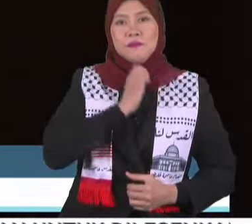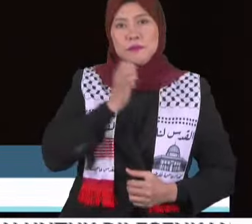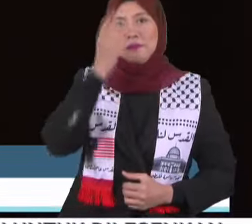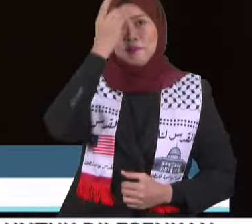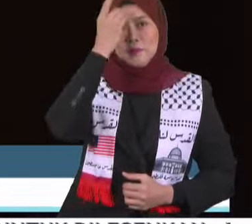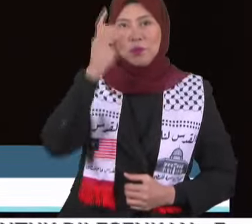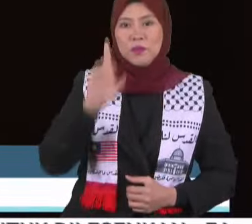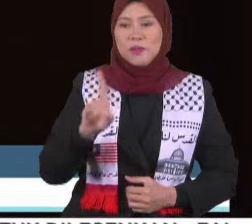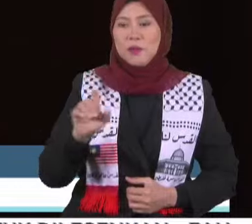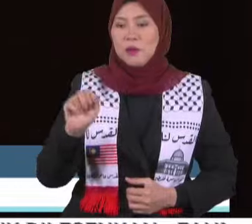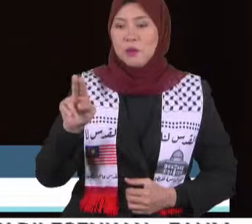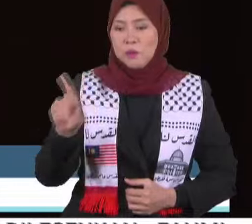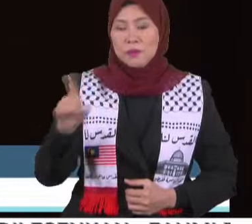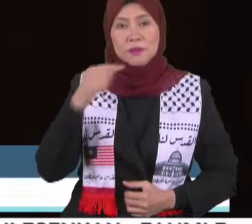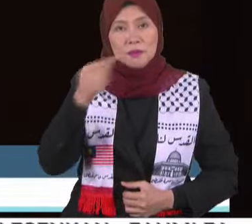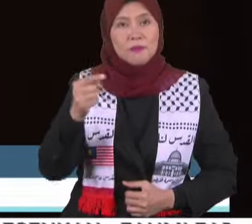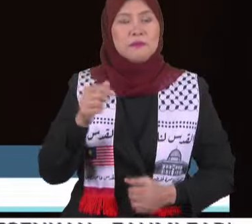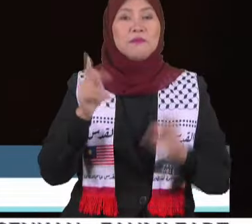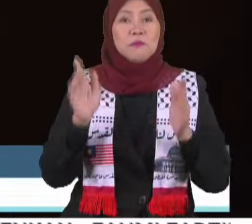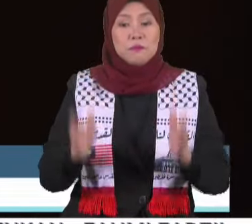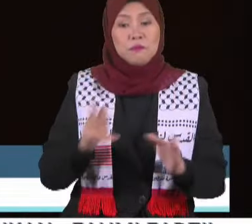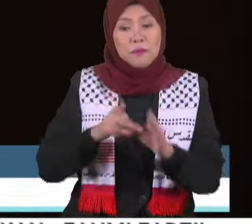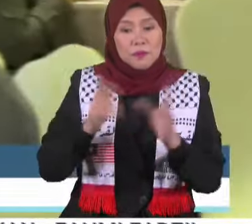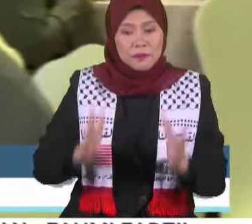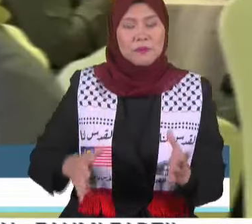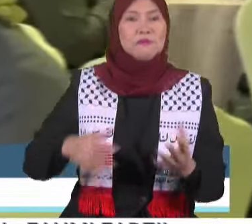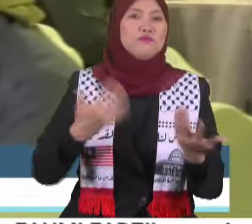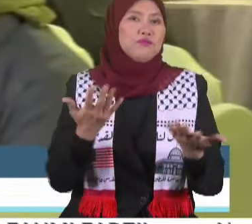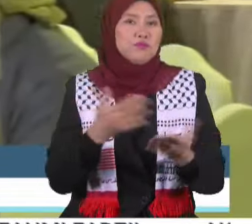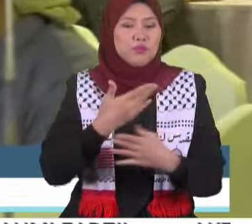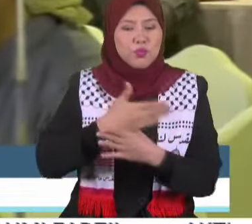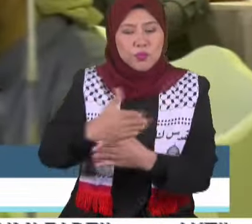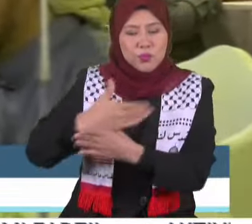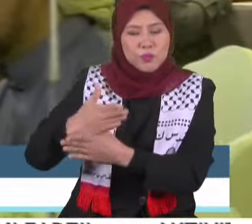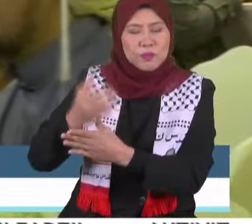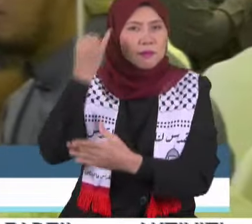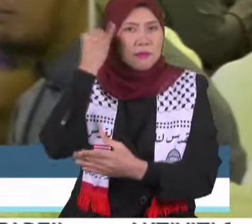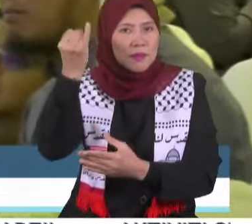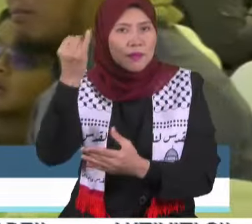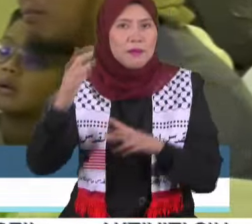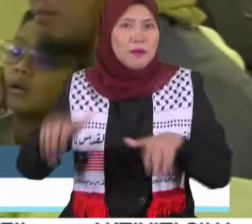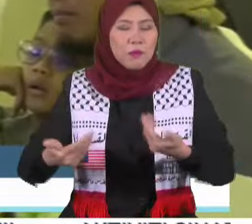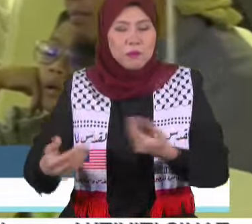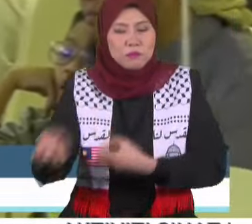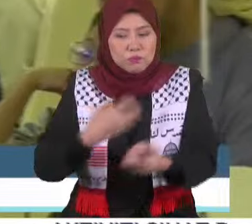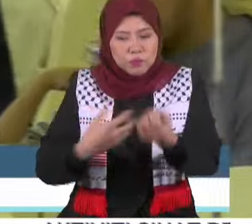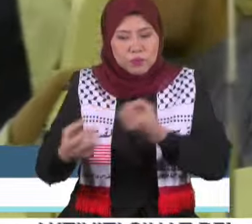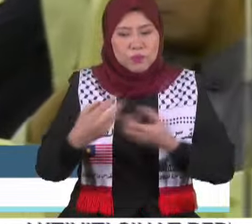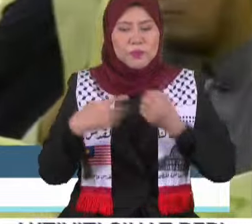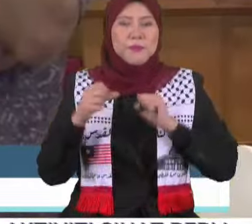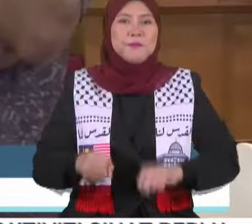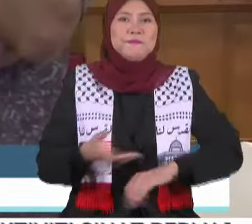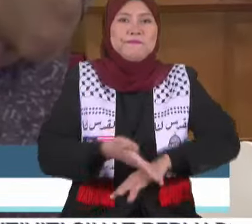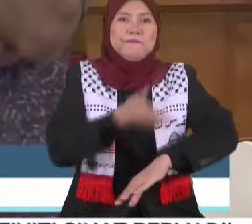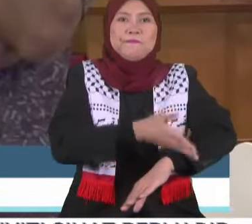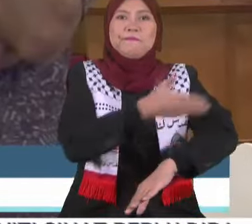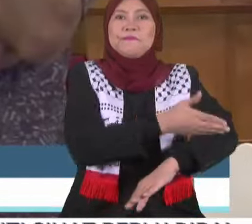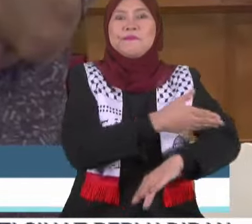berkata para jemaah juga berpeluang berkongsi pandangan mereka bagi menambah baik perkhidmatan agensi tersebut.